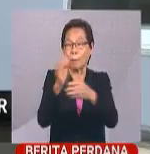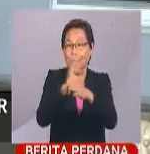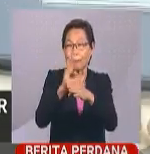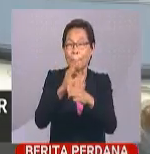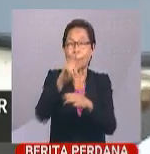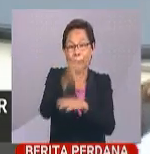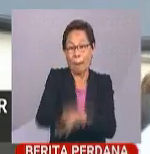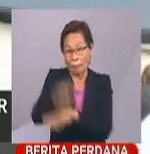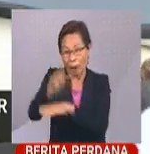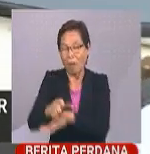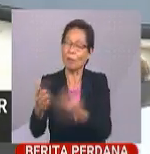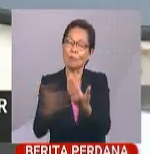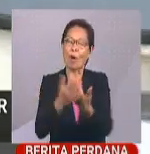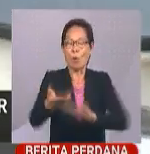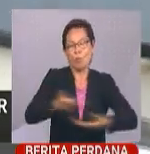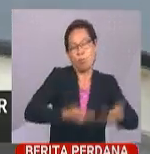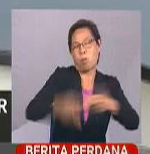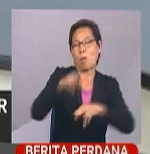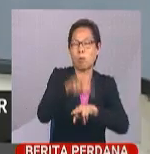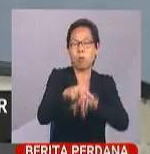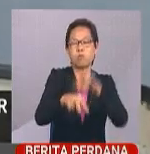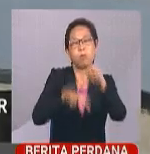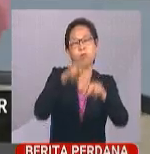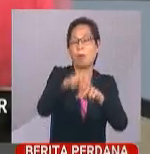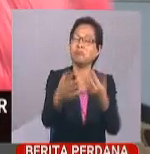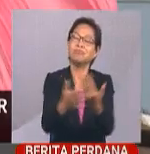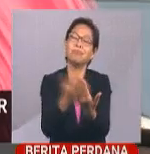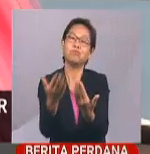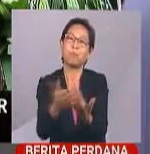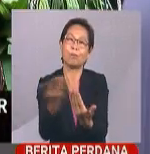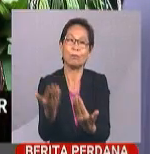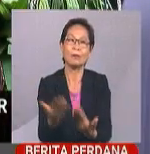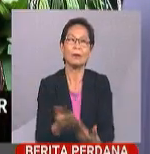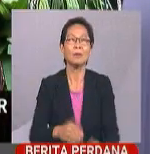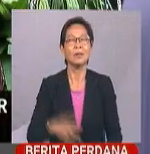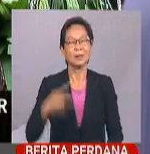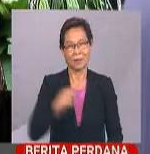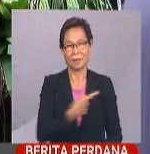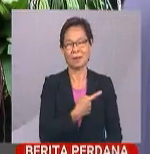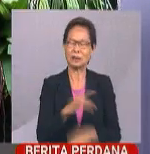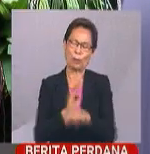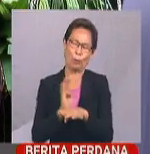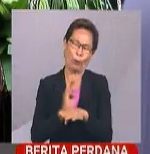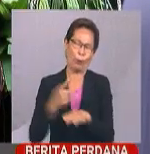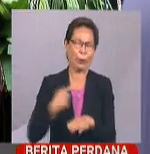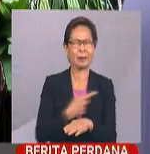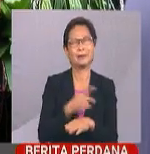sekaligus memudahkan urusan pemantauan. Masa tu kira kita orang yang sibuk.